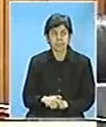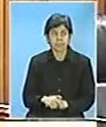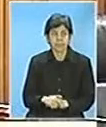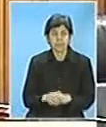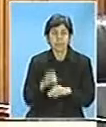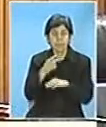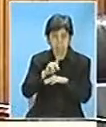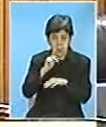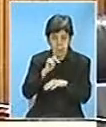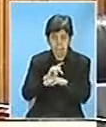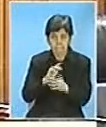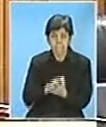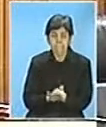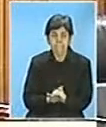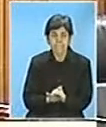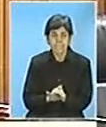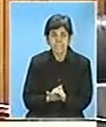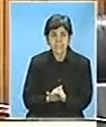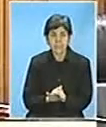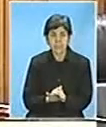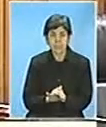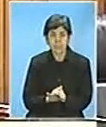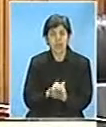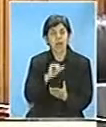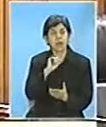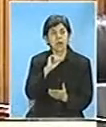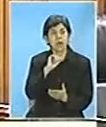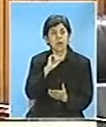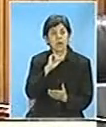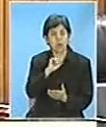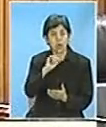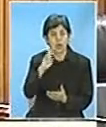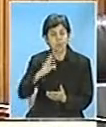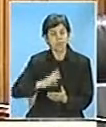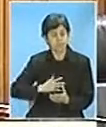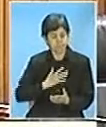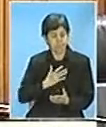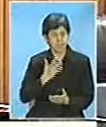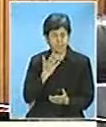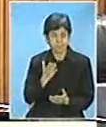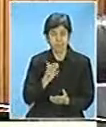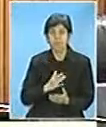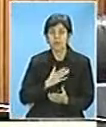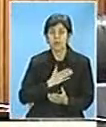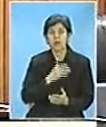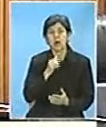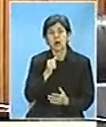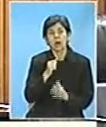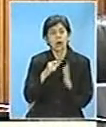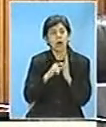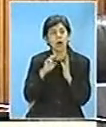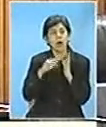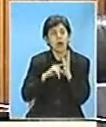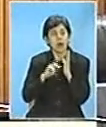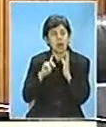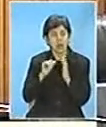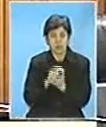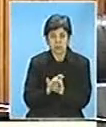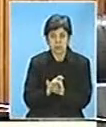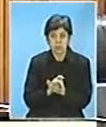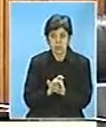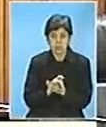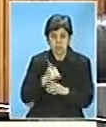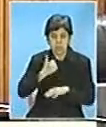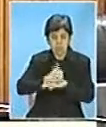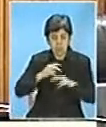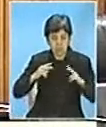านประธานที่เคารพท่านสมาชิกผู้ทรงเกียรตินะครับผมนายรักชลธานนท์รัฐมนตรีว่าการกระทรวงพลังงาน